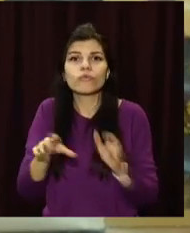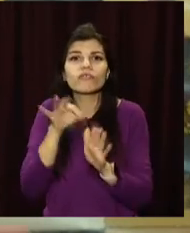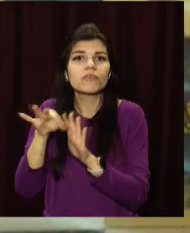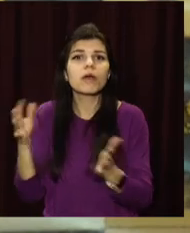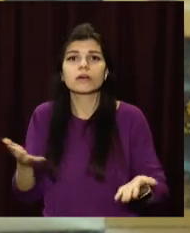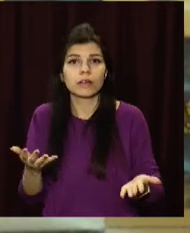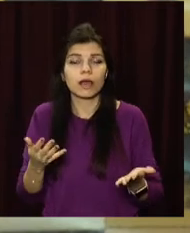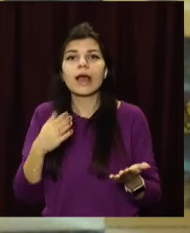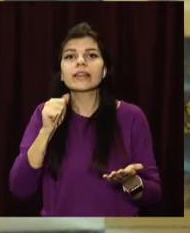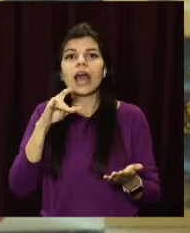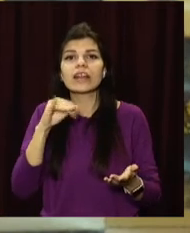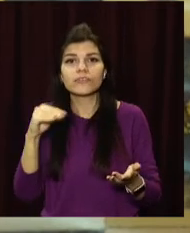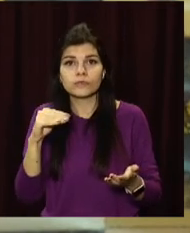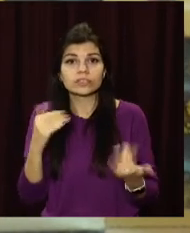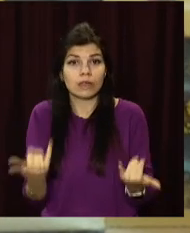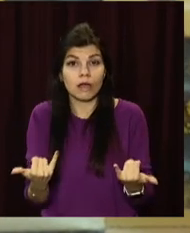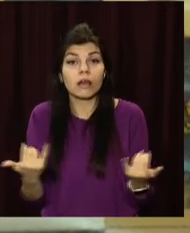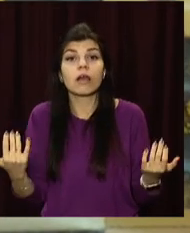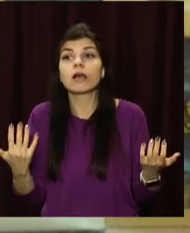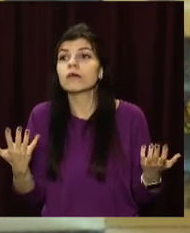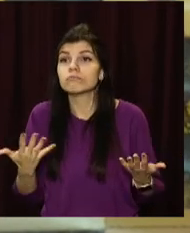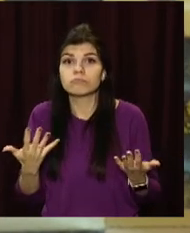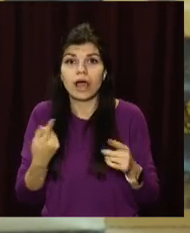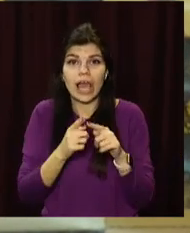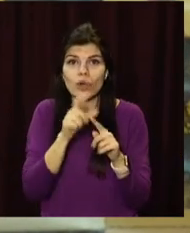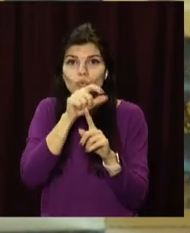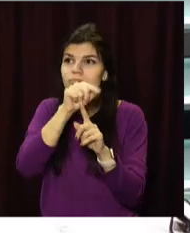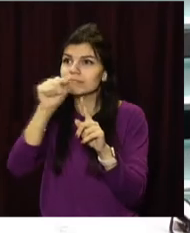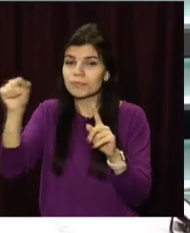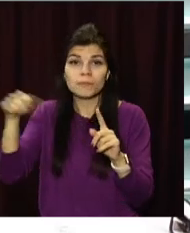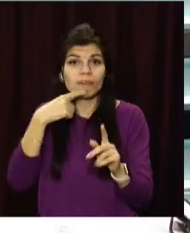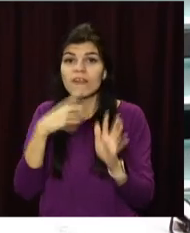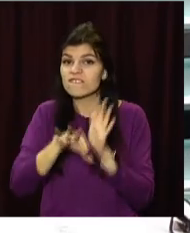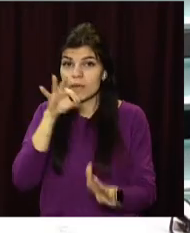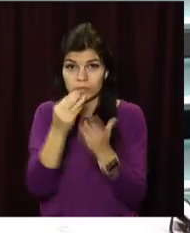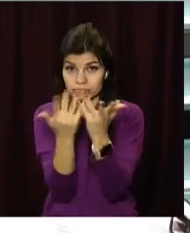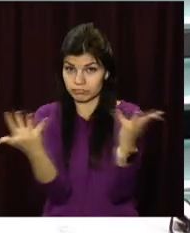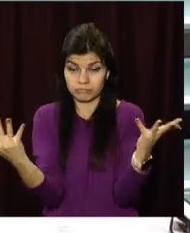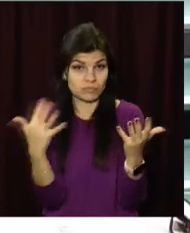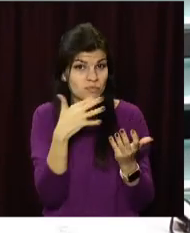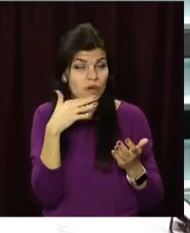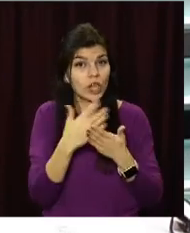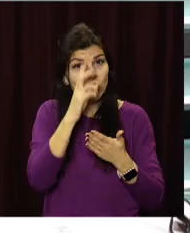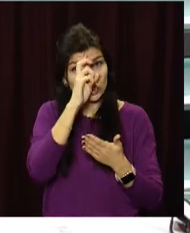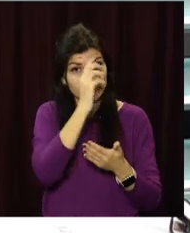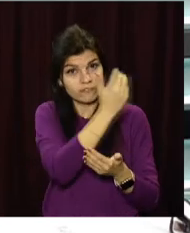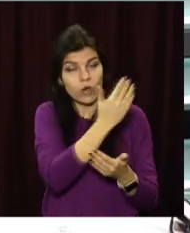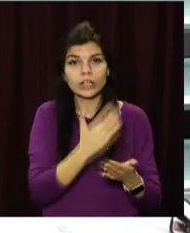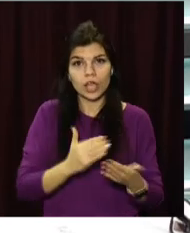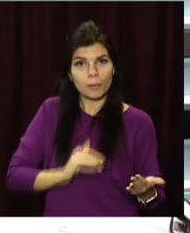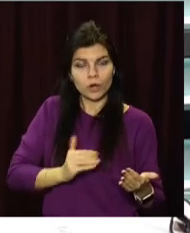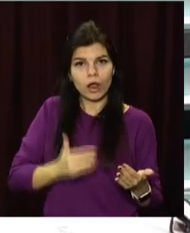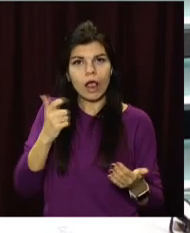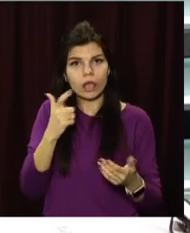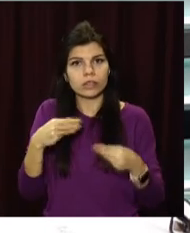І які тарифи зараз діють у цих постачальників? Вибір великий. Є державна компанія, є